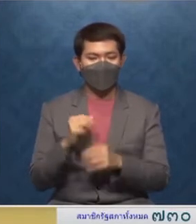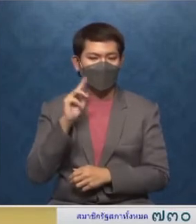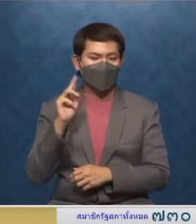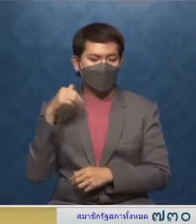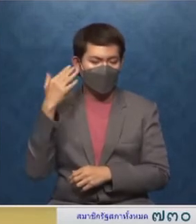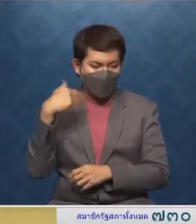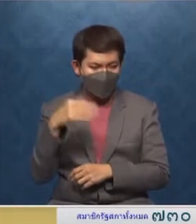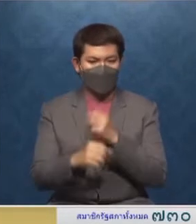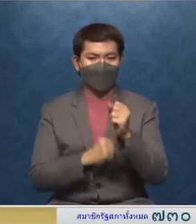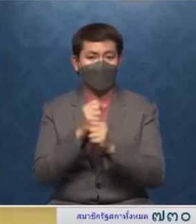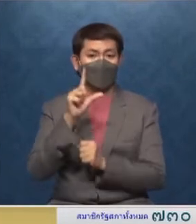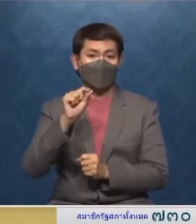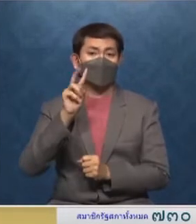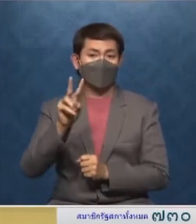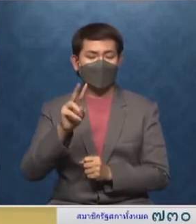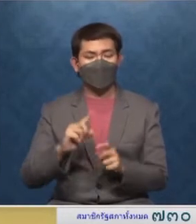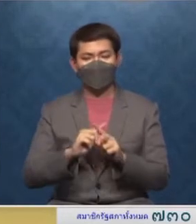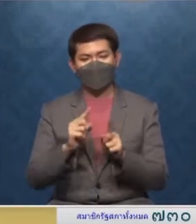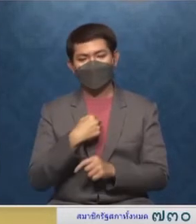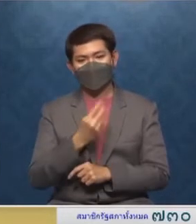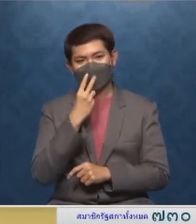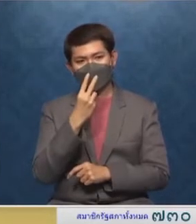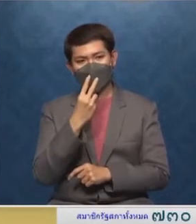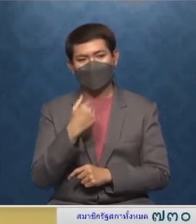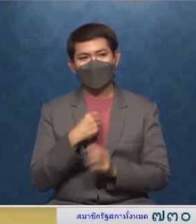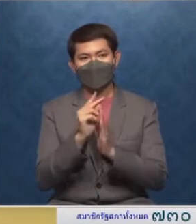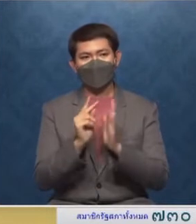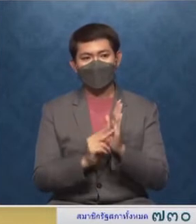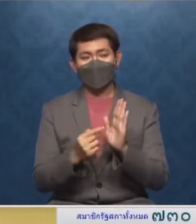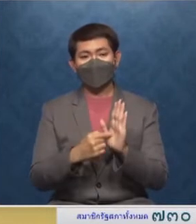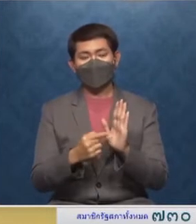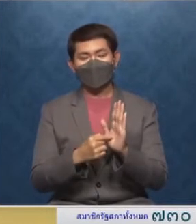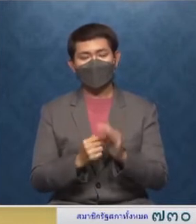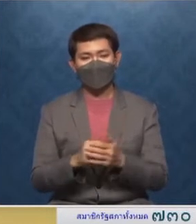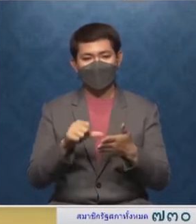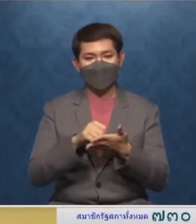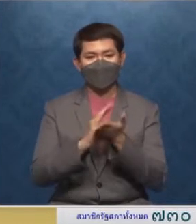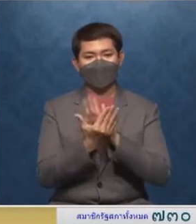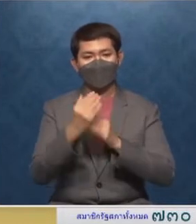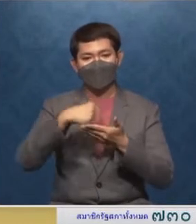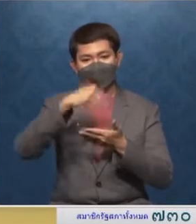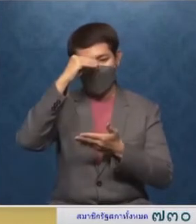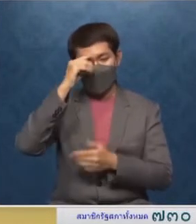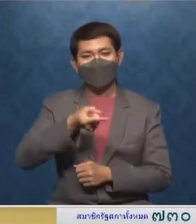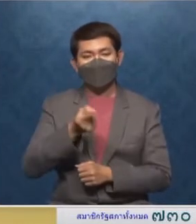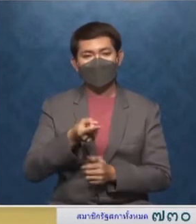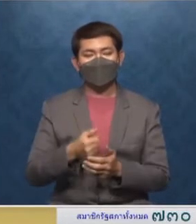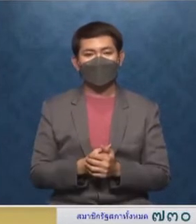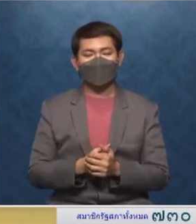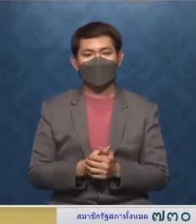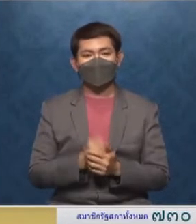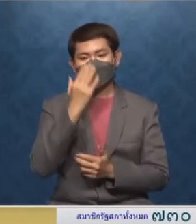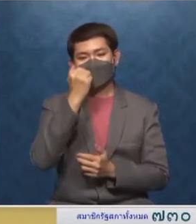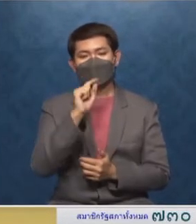แล้วก็อาจจะถือว่าฉบับนี้เป็นฉบับปฏิรูปการศึกษาที่แท้จริงก็ได้เพราะว่